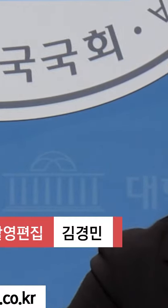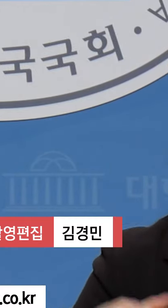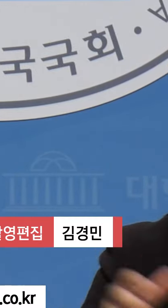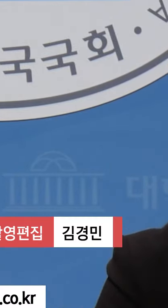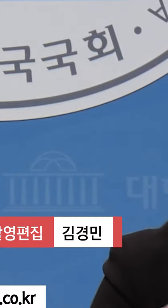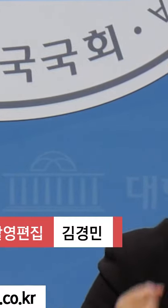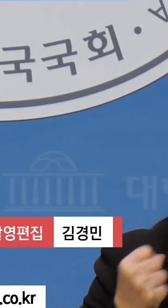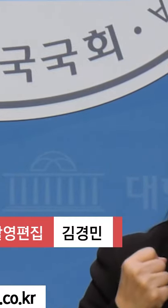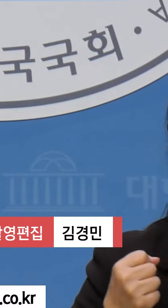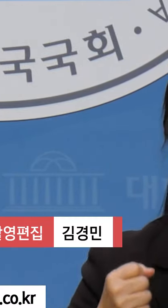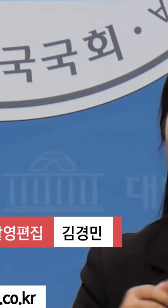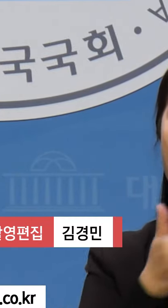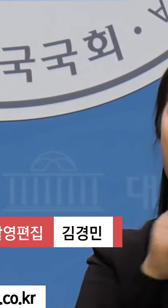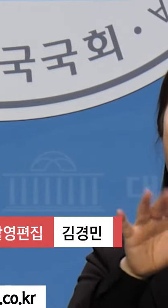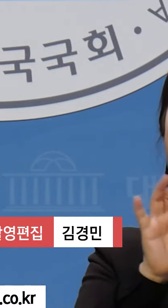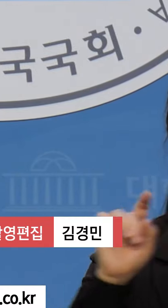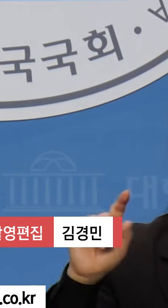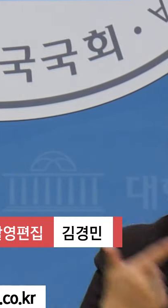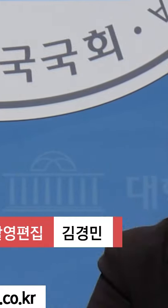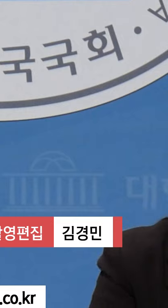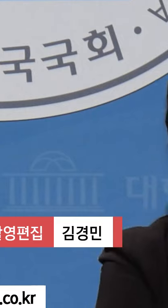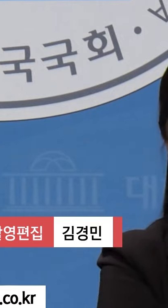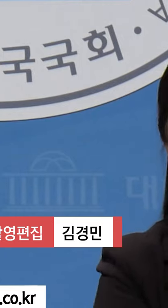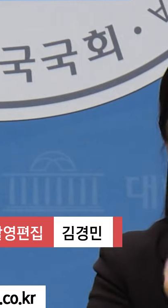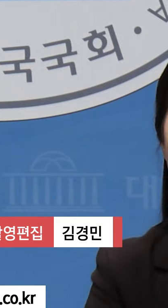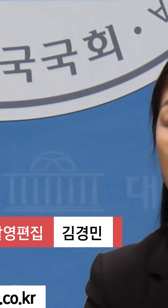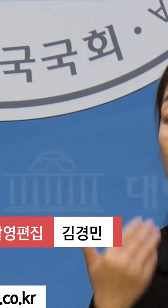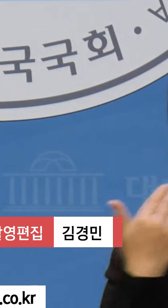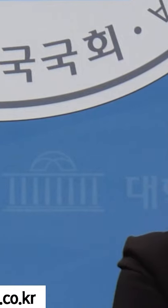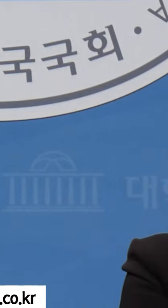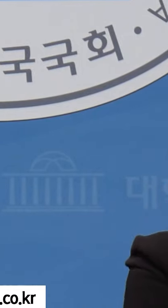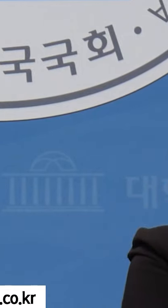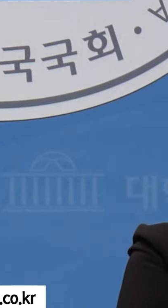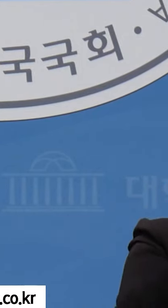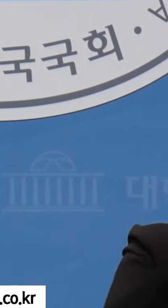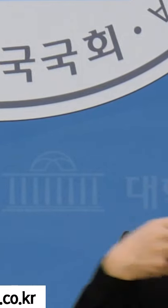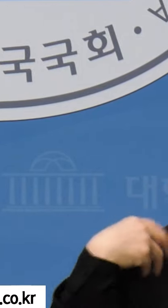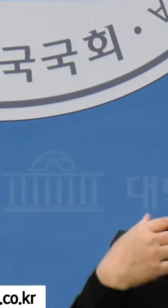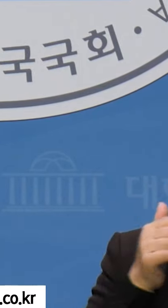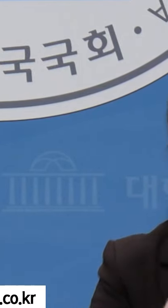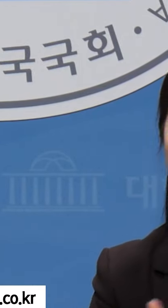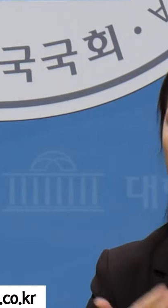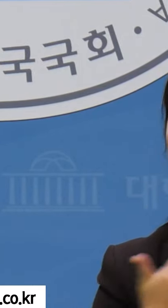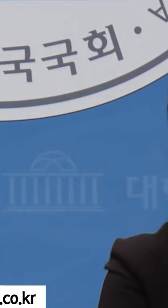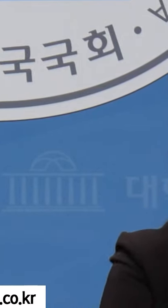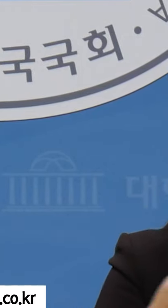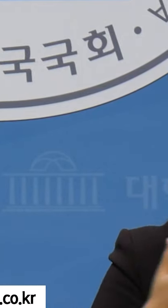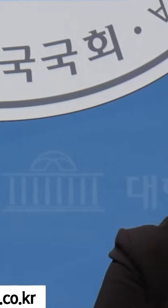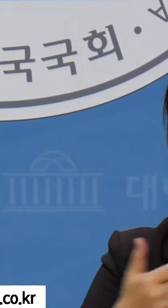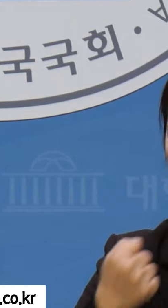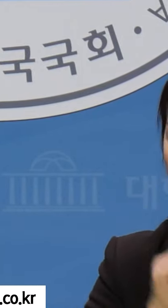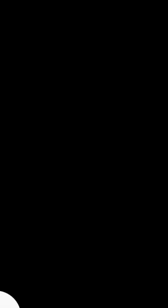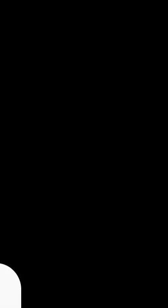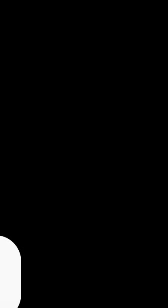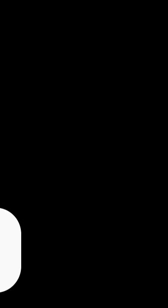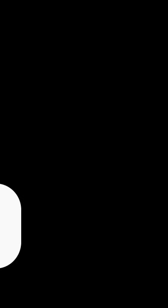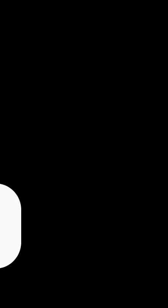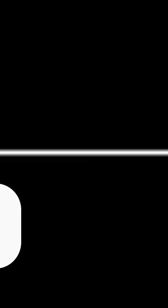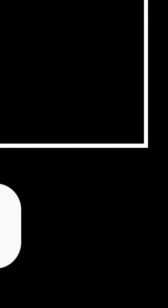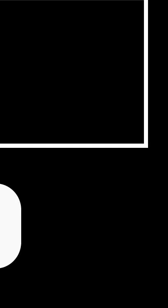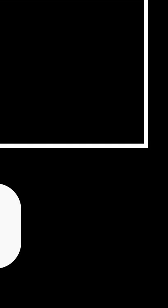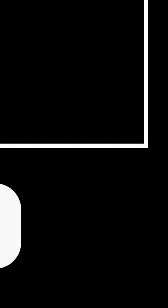단합된 힘으로 안철수 의원을 심판하고 윤석열 정권을 심판하는 데 큰 힘이 되리라 믿습니다.